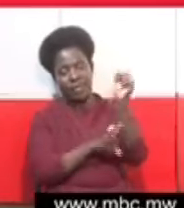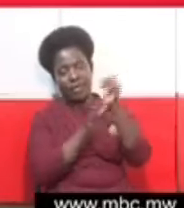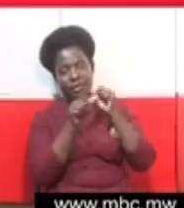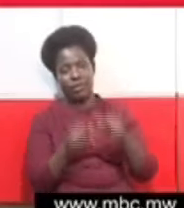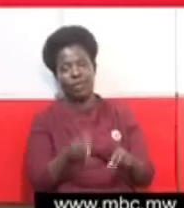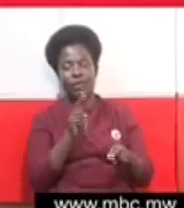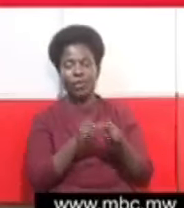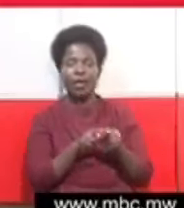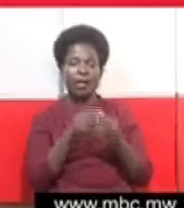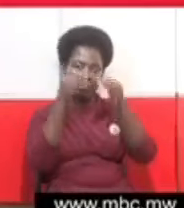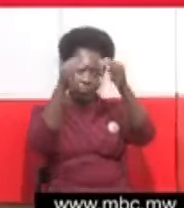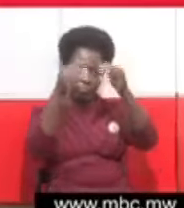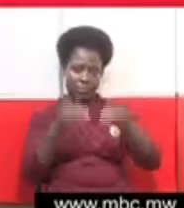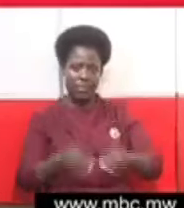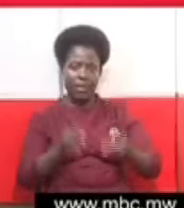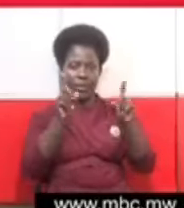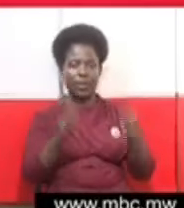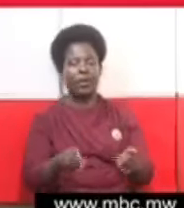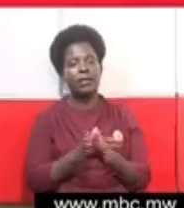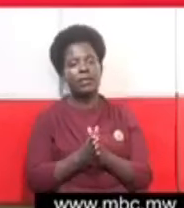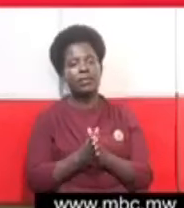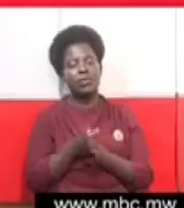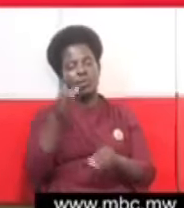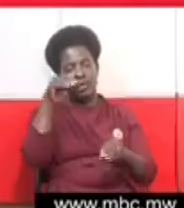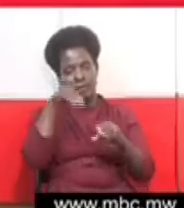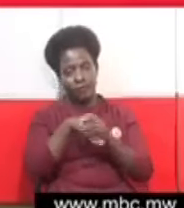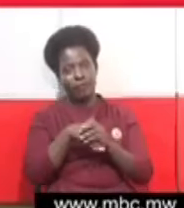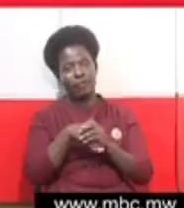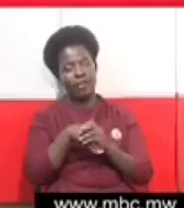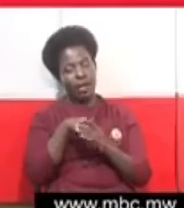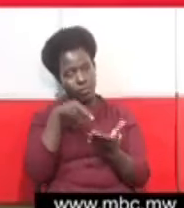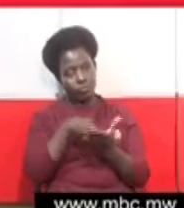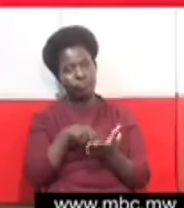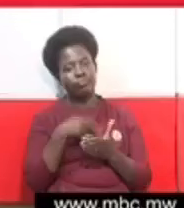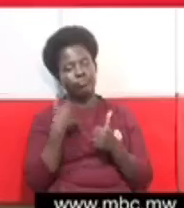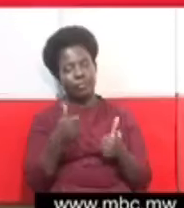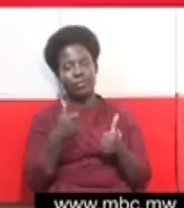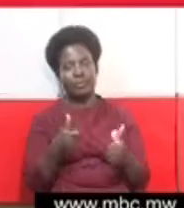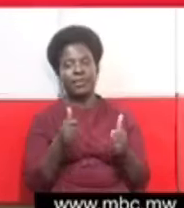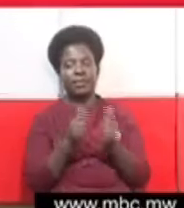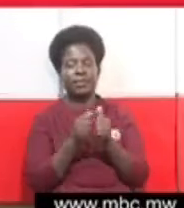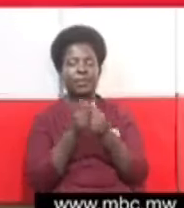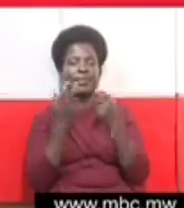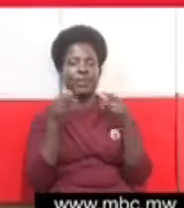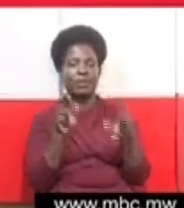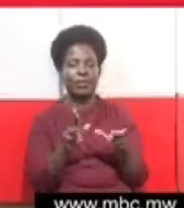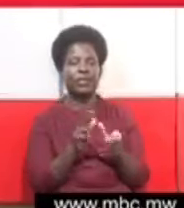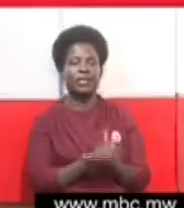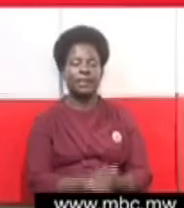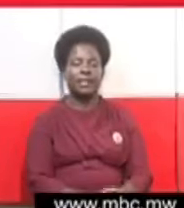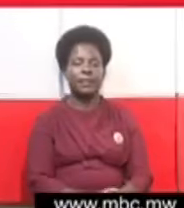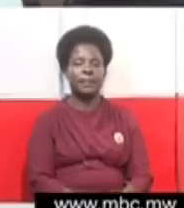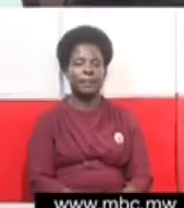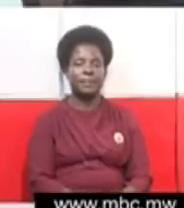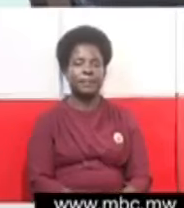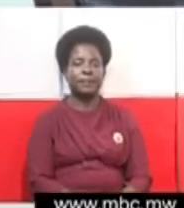kukhala ndi ndandanda wa anthu odzavota odalilika. Zambili mulipoti ili la Trust